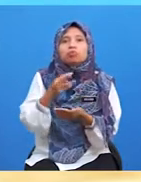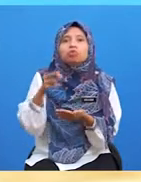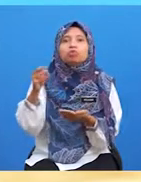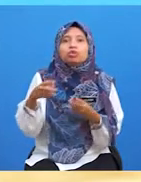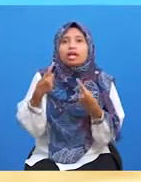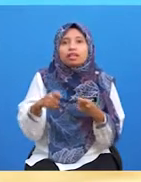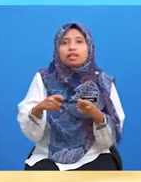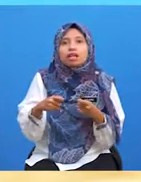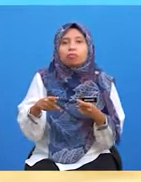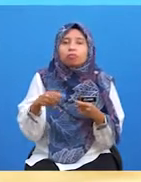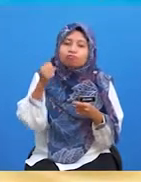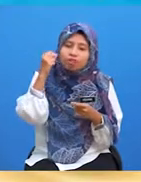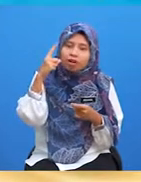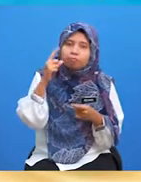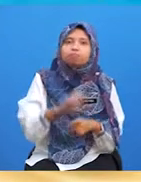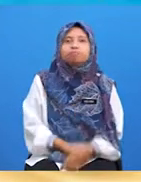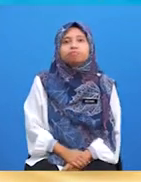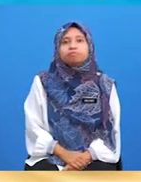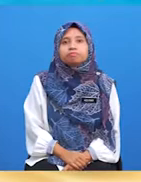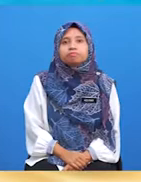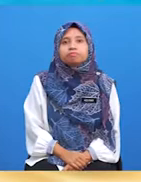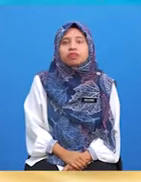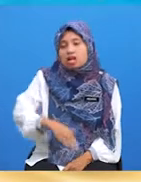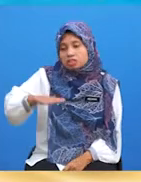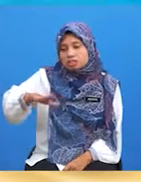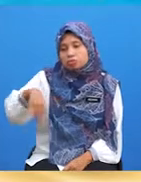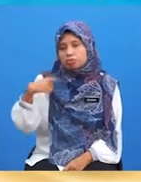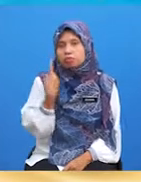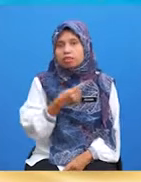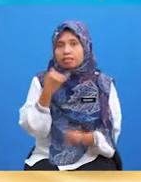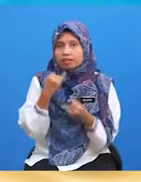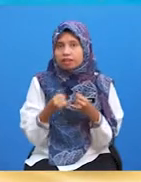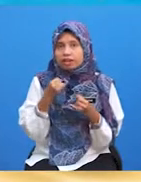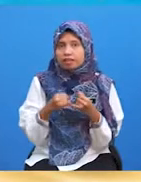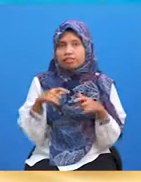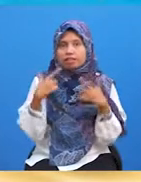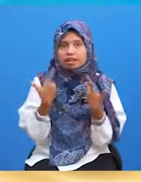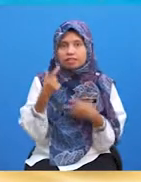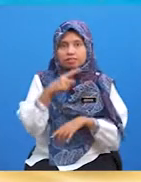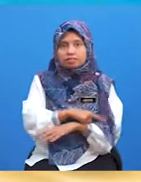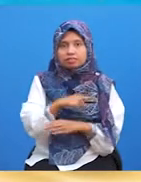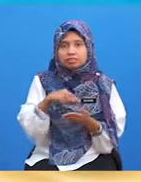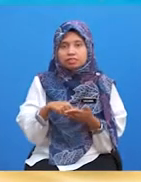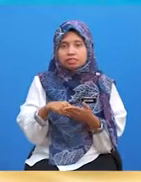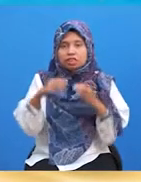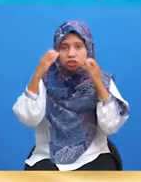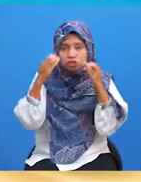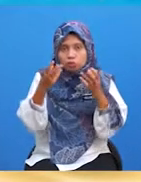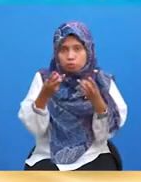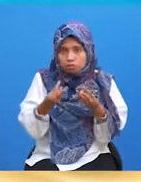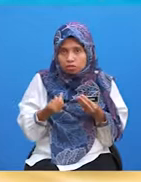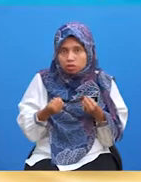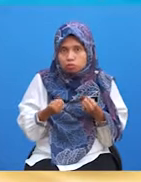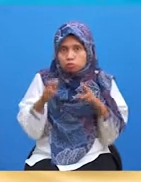telah pun memahaminya. Sebelum kita mengakhiri kelas pada hari ini, cikgu mahu